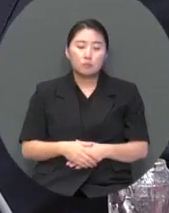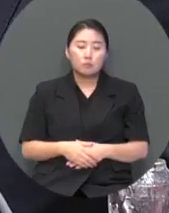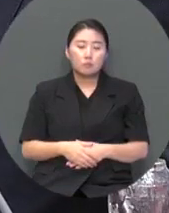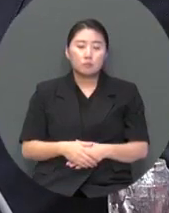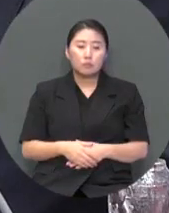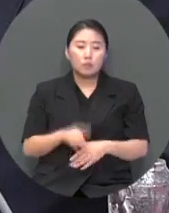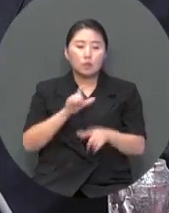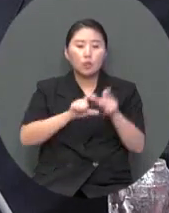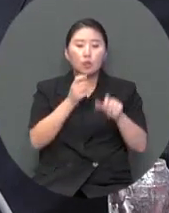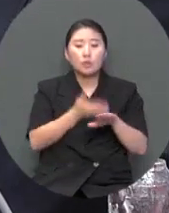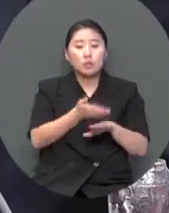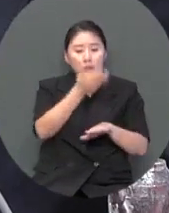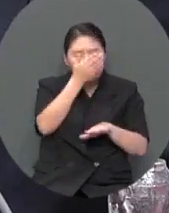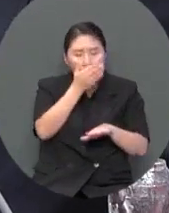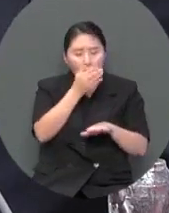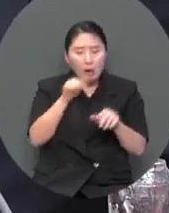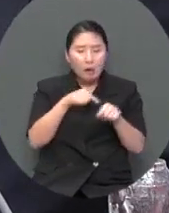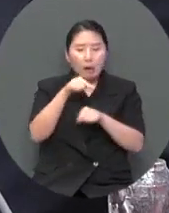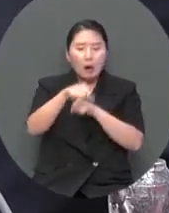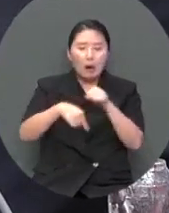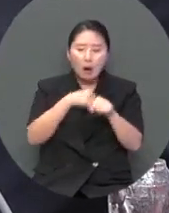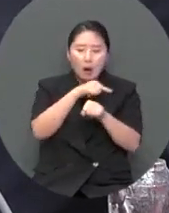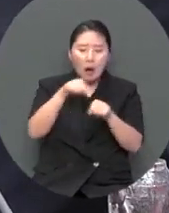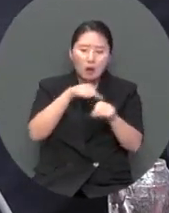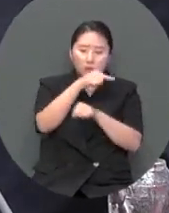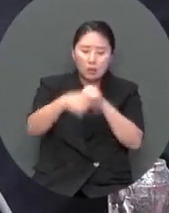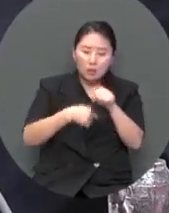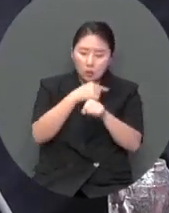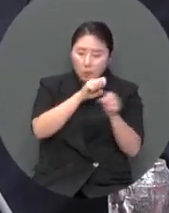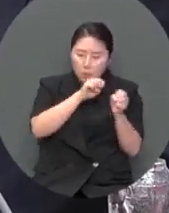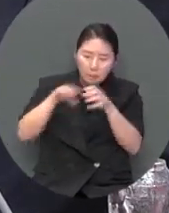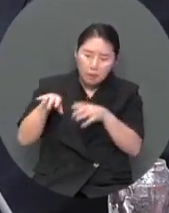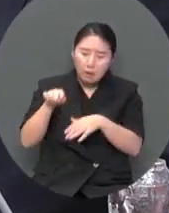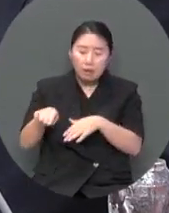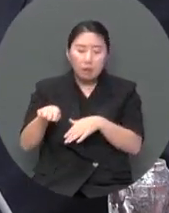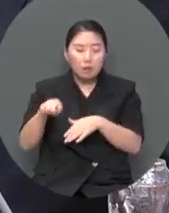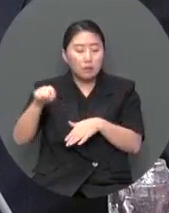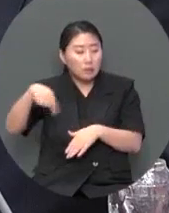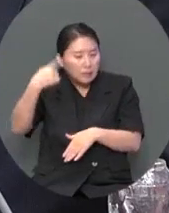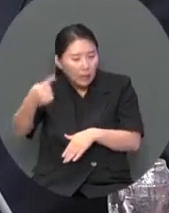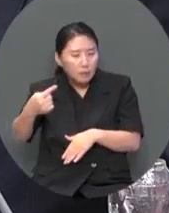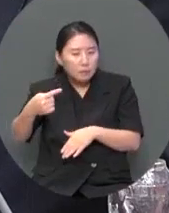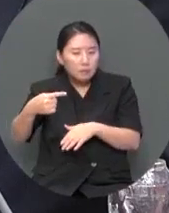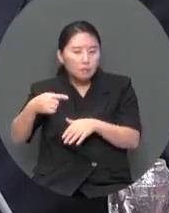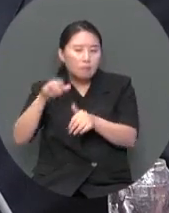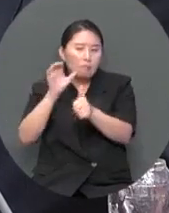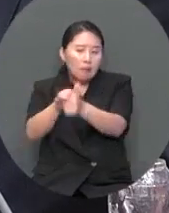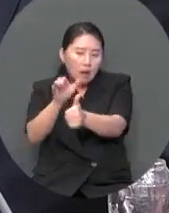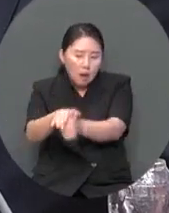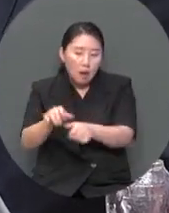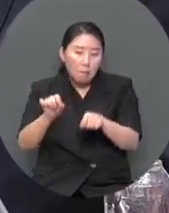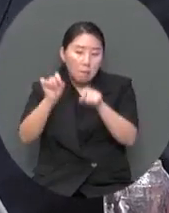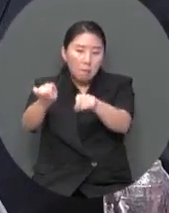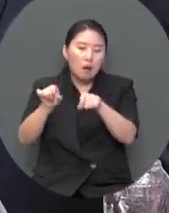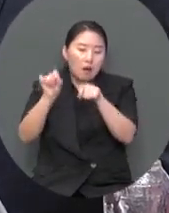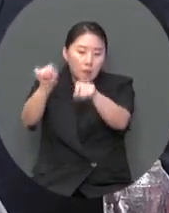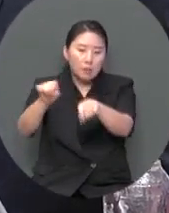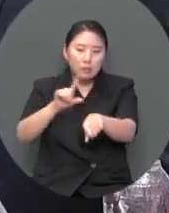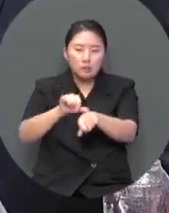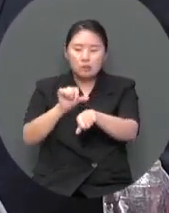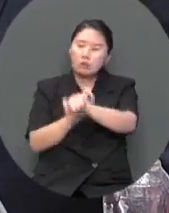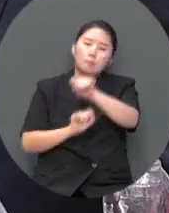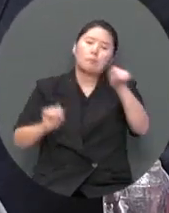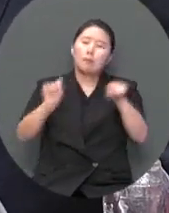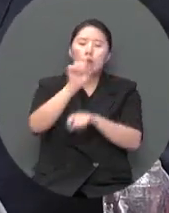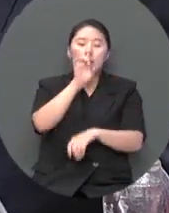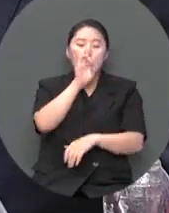총리님, 더 이상 꾸준히 방사선 폐기물 처리 문제 다음 국회 다음 세대에 떠넘기며 시간을 끌